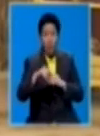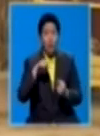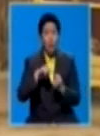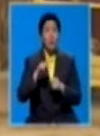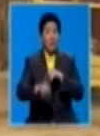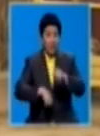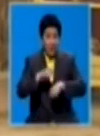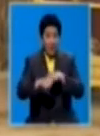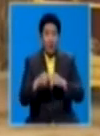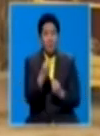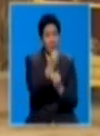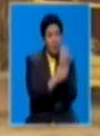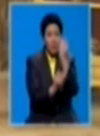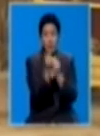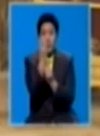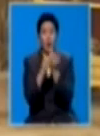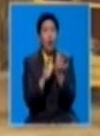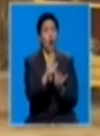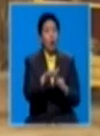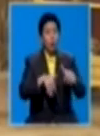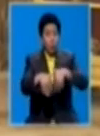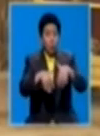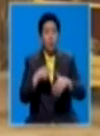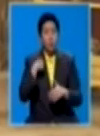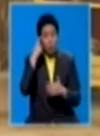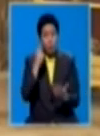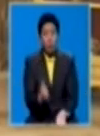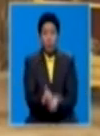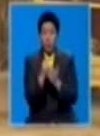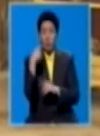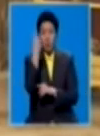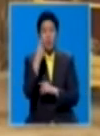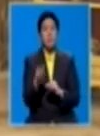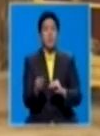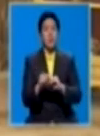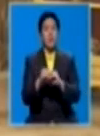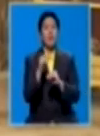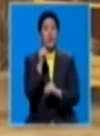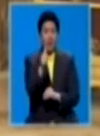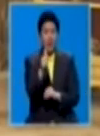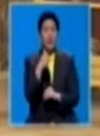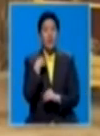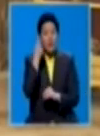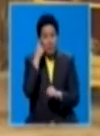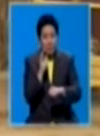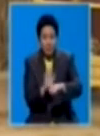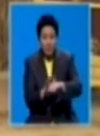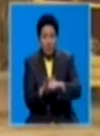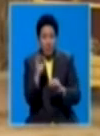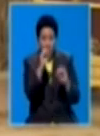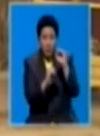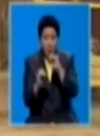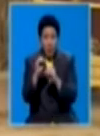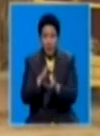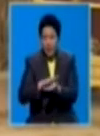น์ในชุมชนสิ่งเหล่านี้จะช่วยส่งเสริมการท่องเที่ยวไปได้อีกทางหนึ่งเน้นย้ำในเรื่องของความปลอดภัยนะครับเรื่